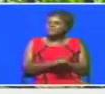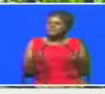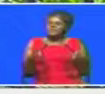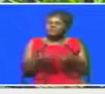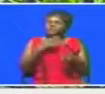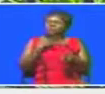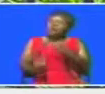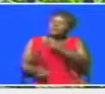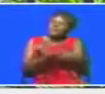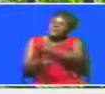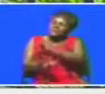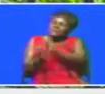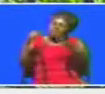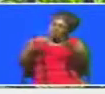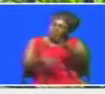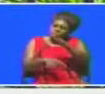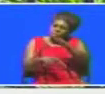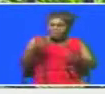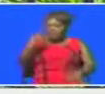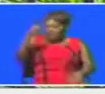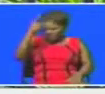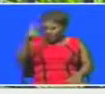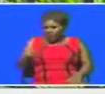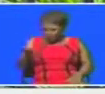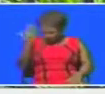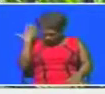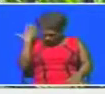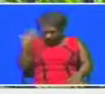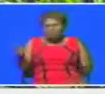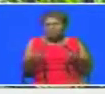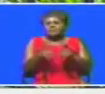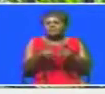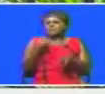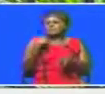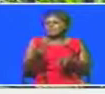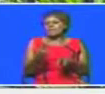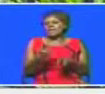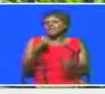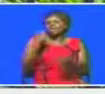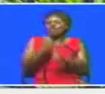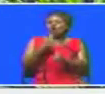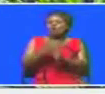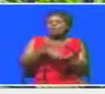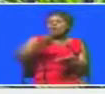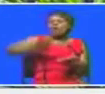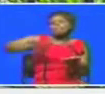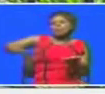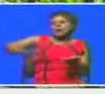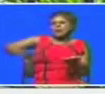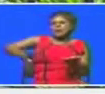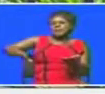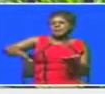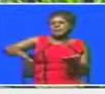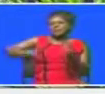kutaka ufafanuzi zaidi kwa wazazi kuweza kuelewa mtaala huu, anasema kwamba upo na kazi nyingi, hivyo basi